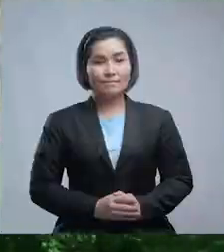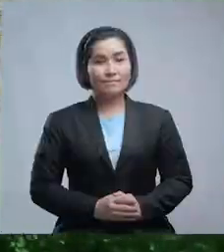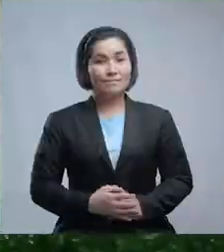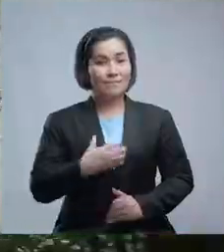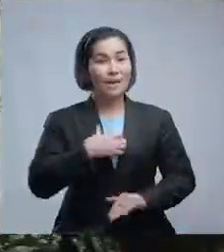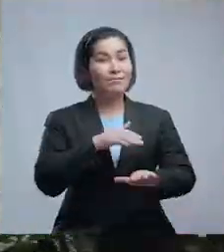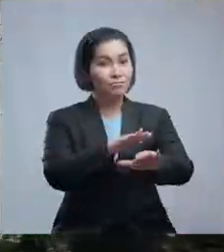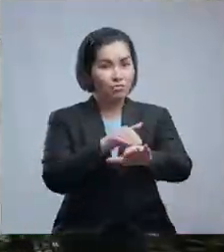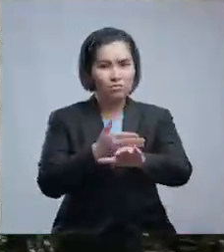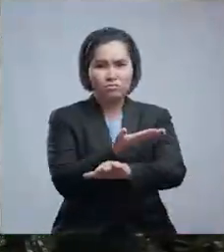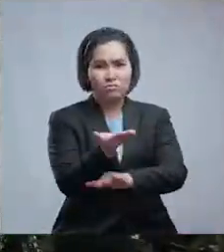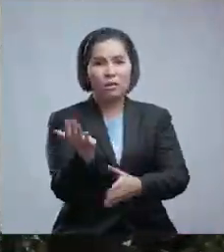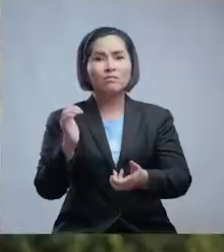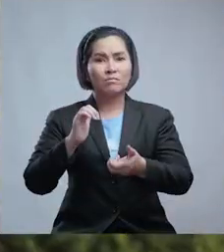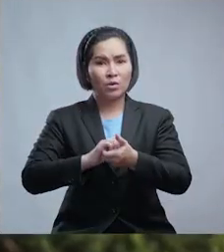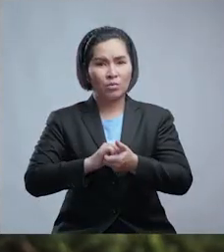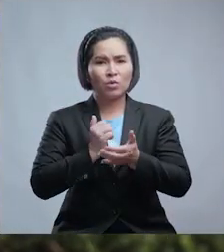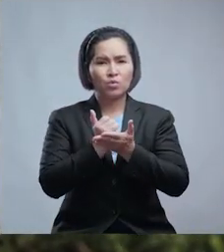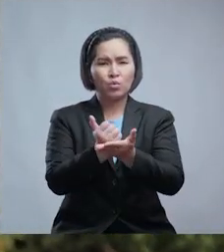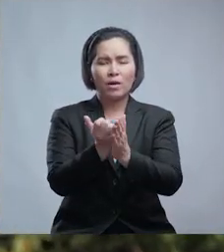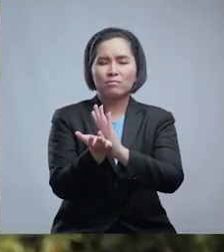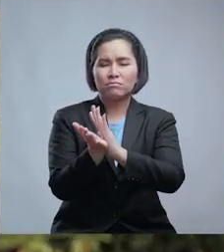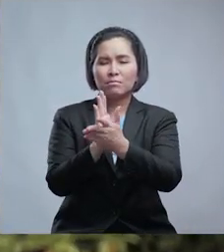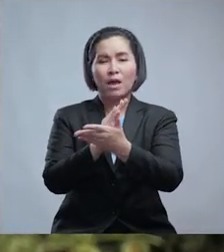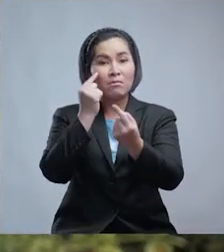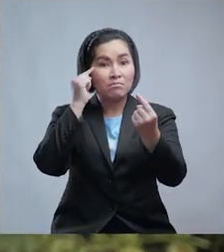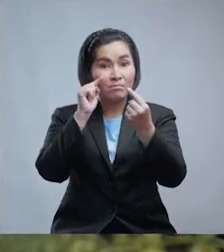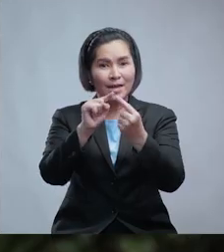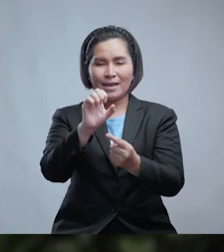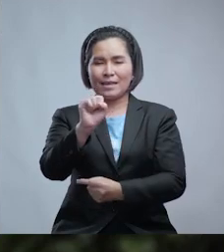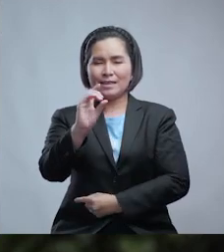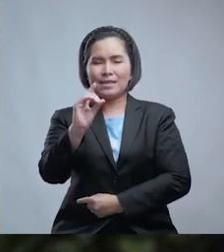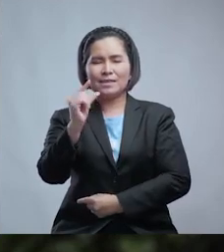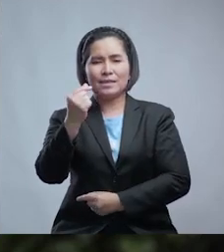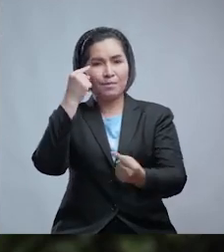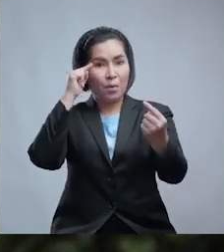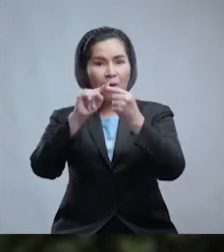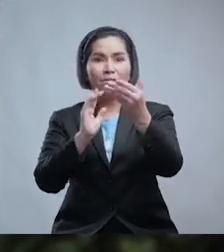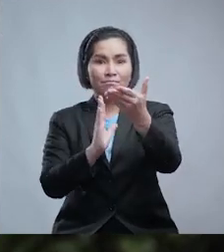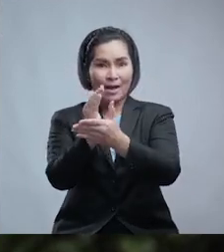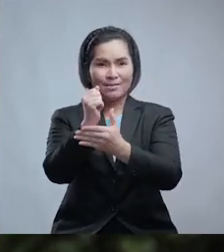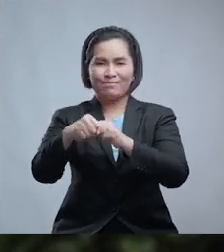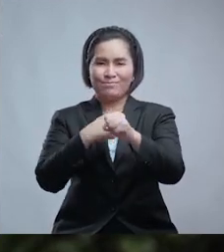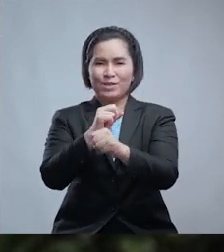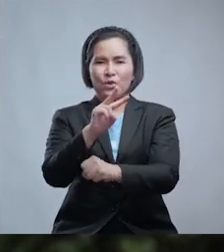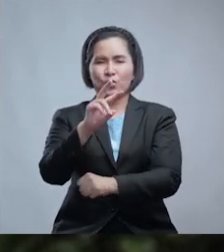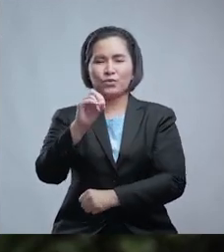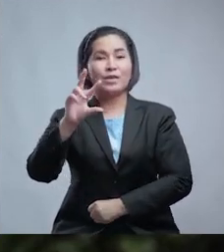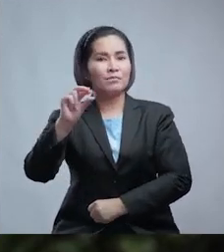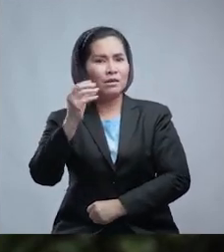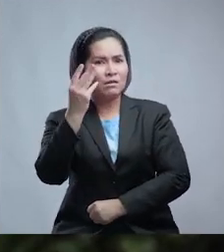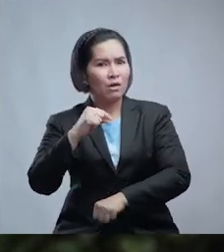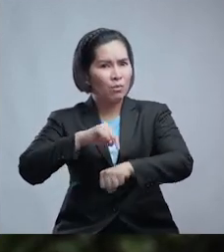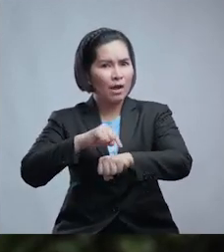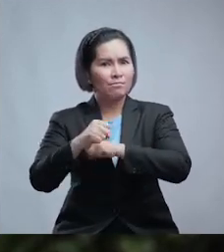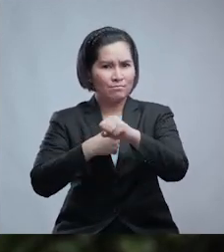อยากจะเชิญชวนทุกคนให้มาร่วมกันแล้วก็มาสร้างความเปลี่ยนแปลงเพื่อที่จะให้ SDG ได้บรรลุเป้าหมายภายในปี2030เพราะมันเหลือแค่10ปีเ